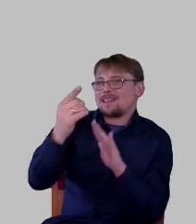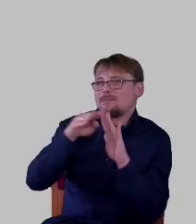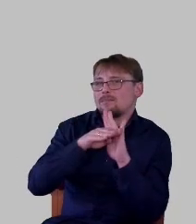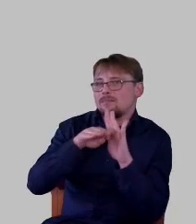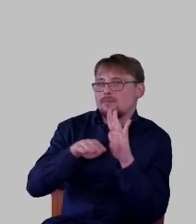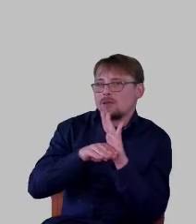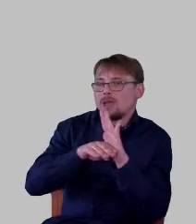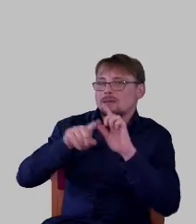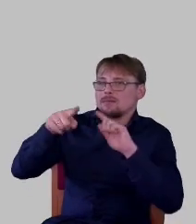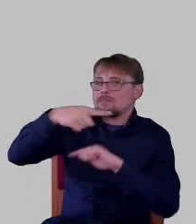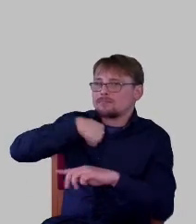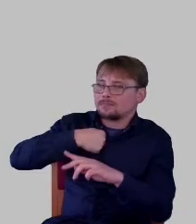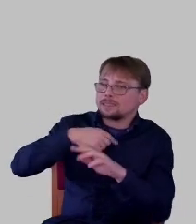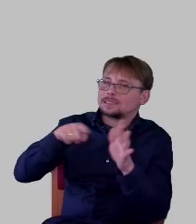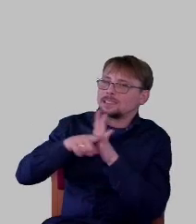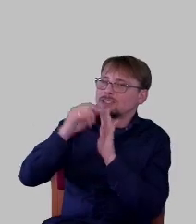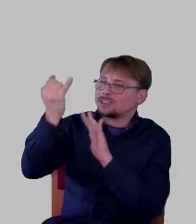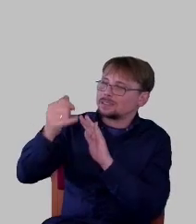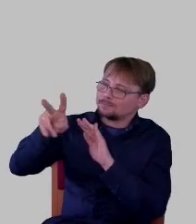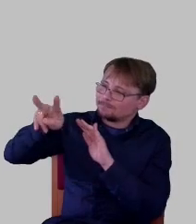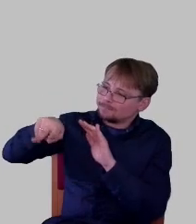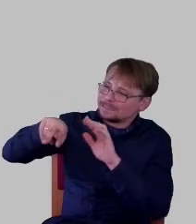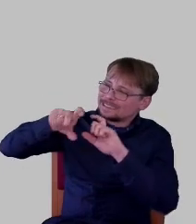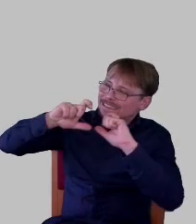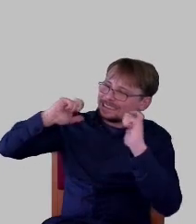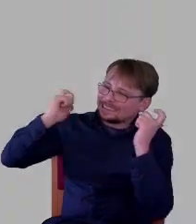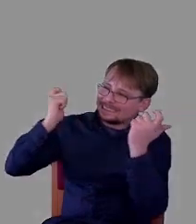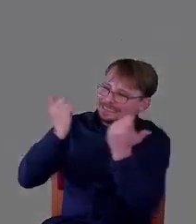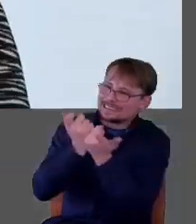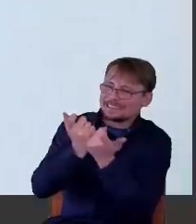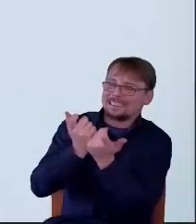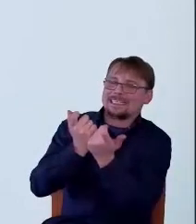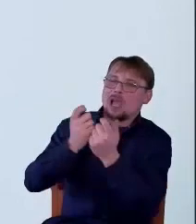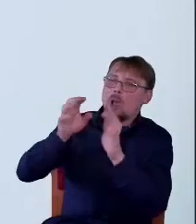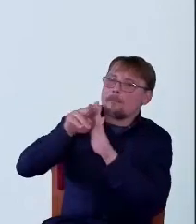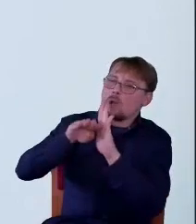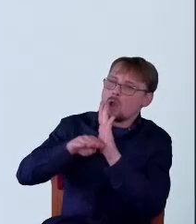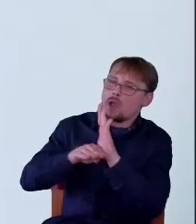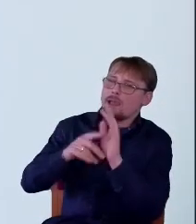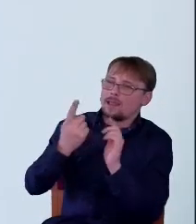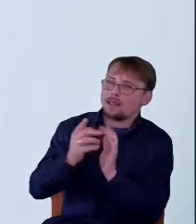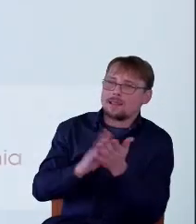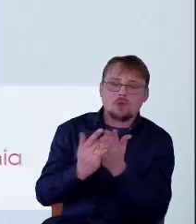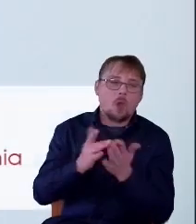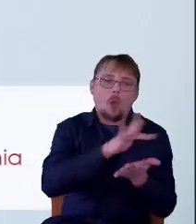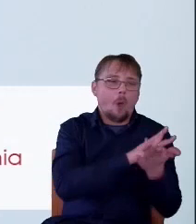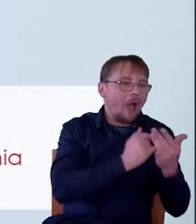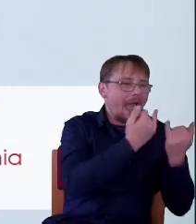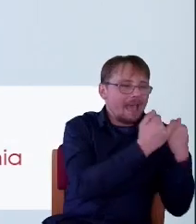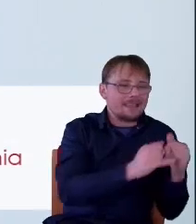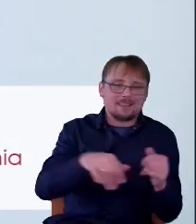dziecko holistycznie. Nie może być tak, że dziecko będące zarówno uczniem szkoły, jak i wychowankiem ośrodka ma dwa indywidualne